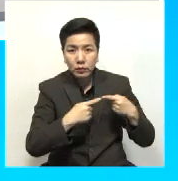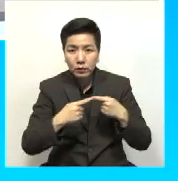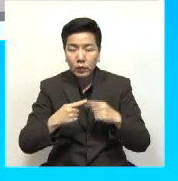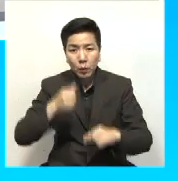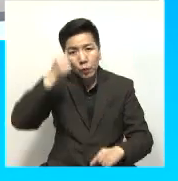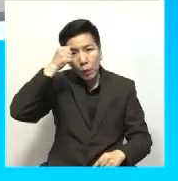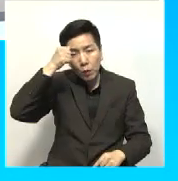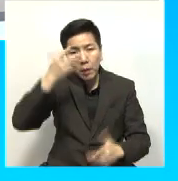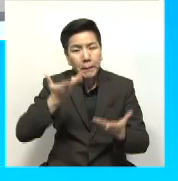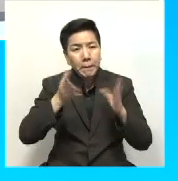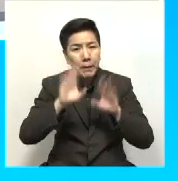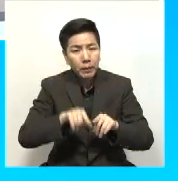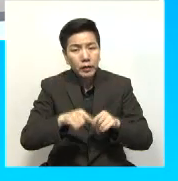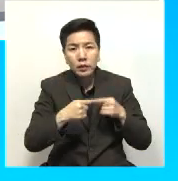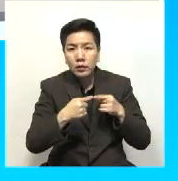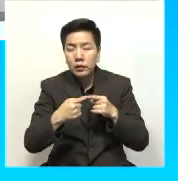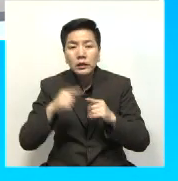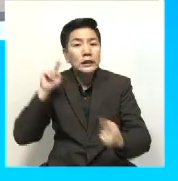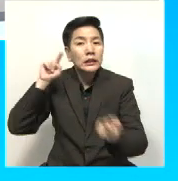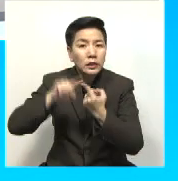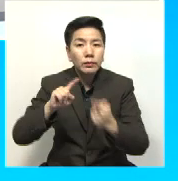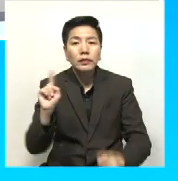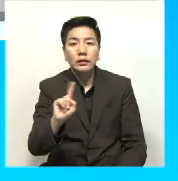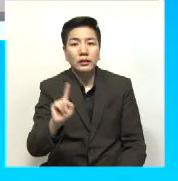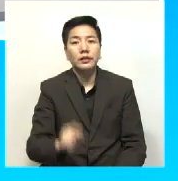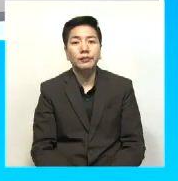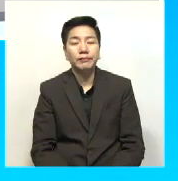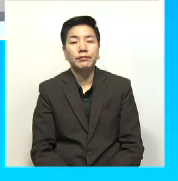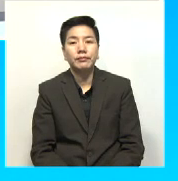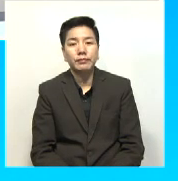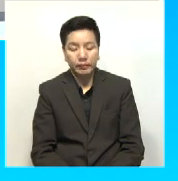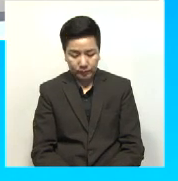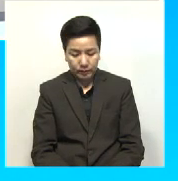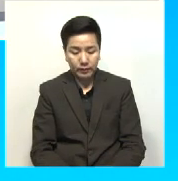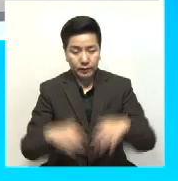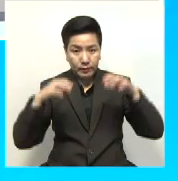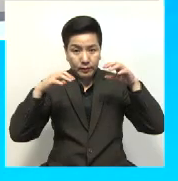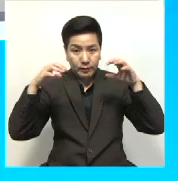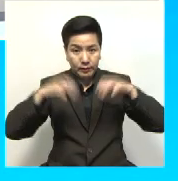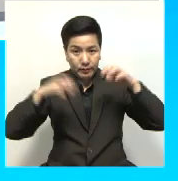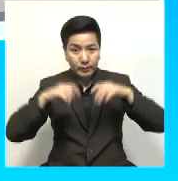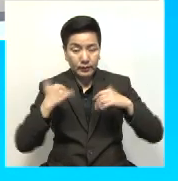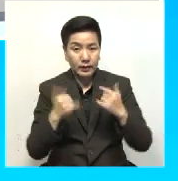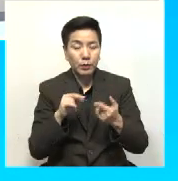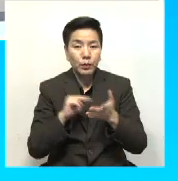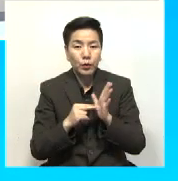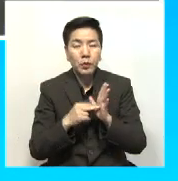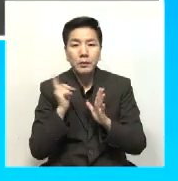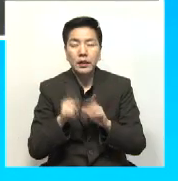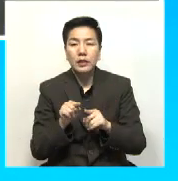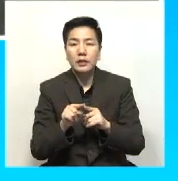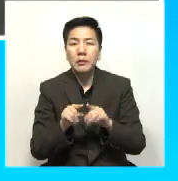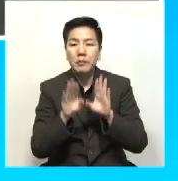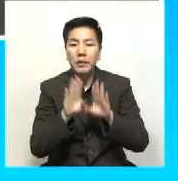าอีกหลายวันเนี่ยลักษณะแบบนี้จะเป็นไปอีกนานแค่ไหนคะ คือฝนช่วงนี้นั้นมันก็เป็นผลจากตัว